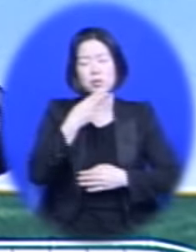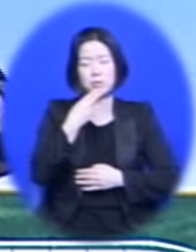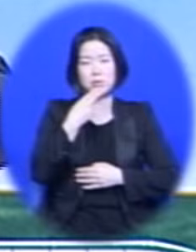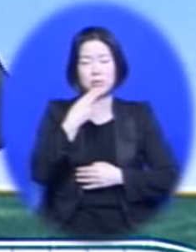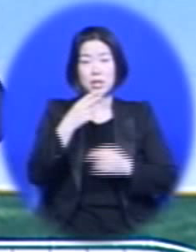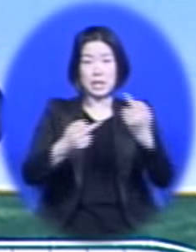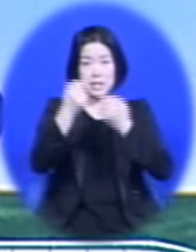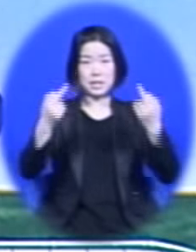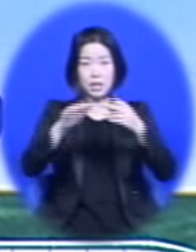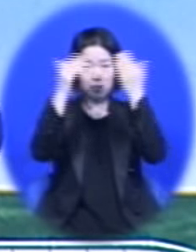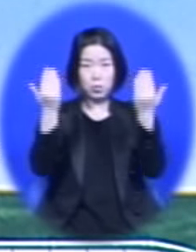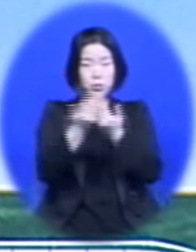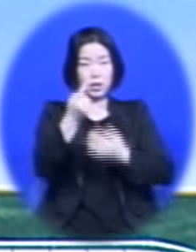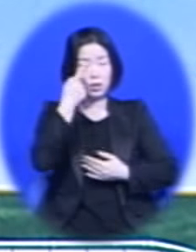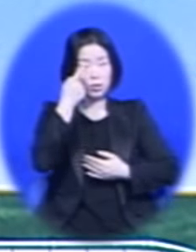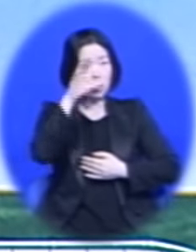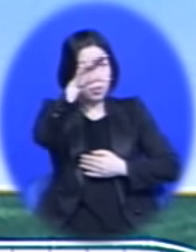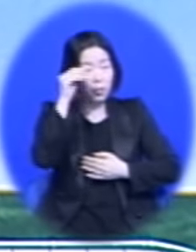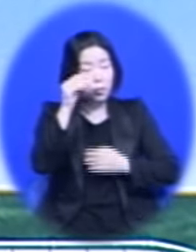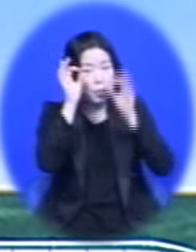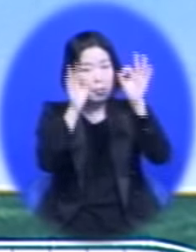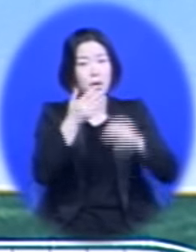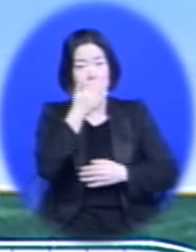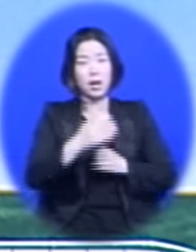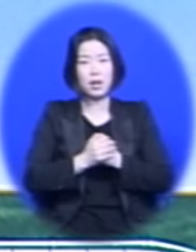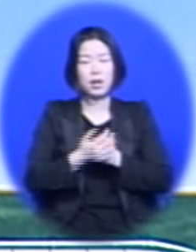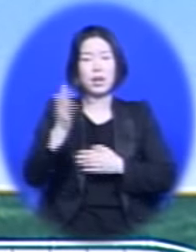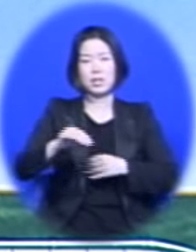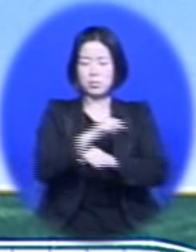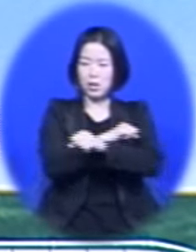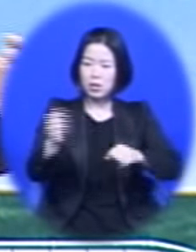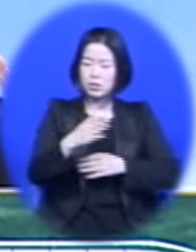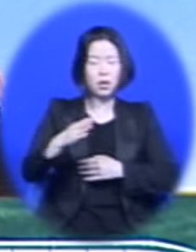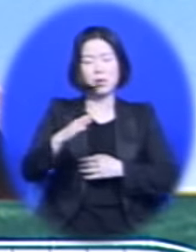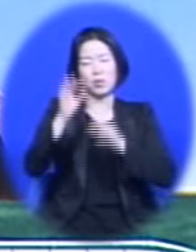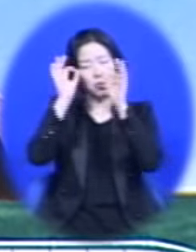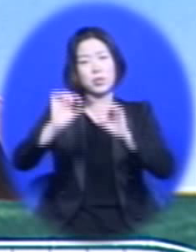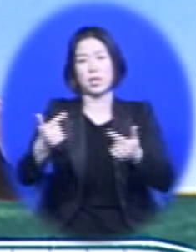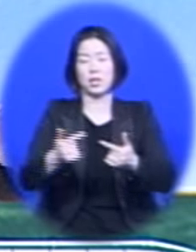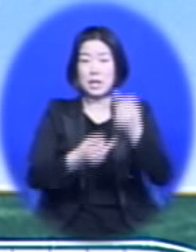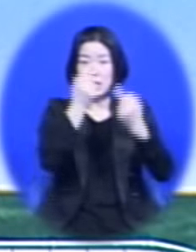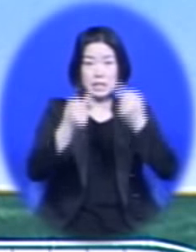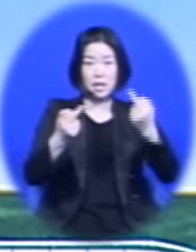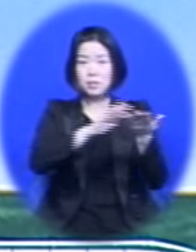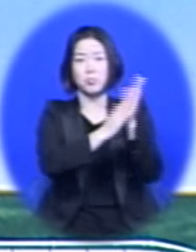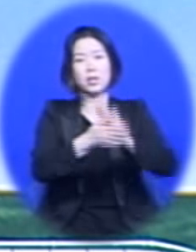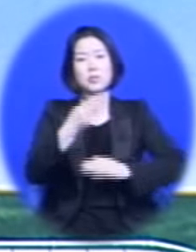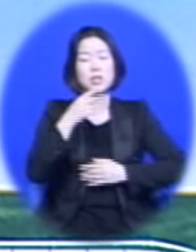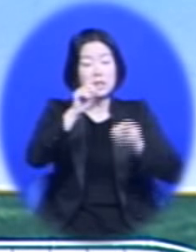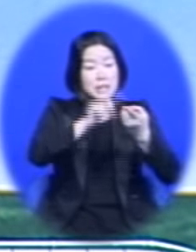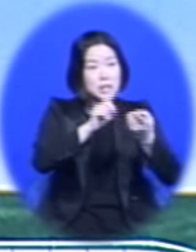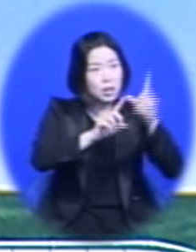산은 전체가 한눈에 들어옵니다. 그러나 사막은 그렇지 않습니다. 산은 변하지 않습니다. 항상